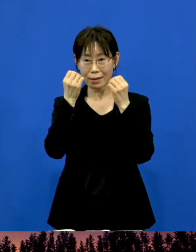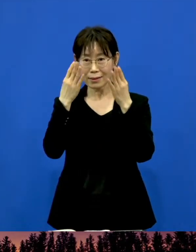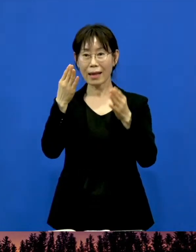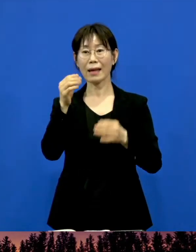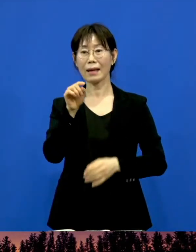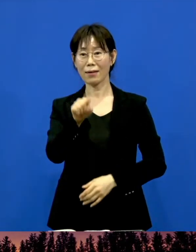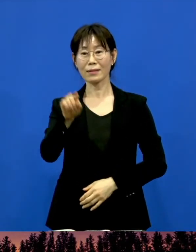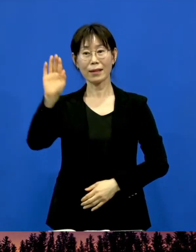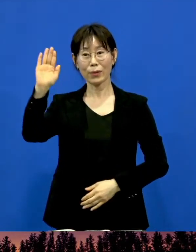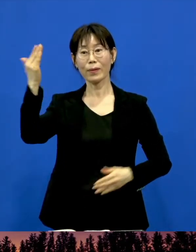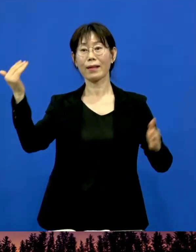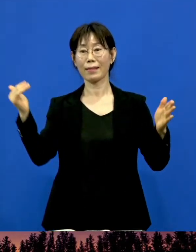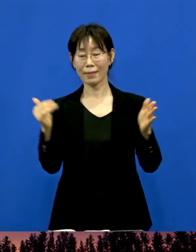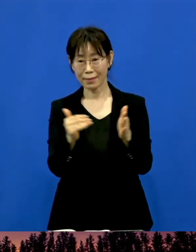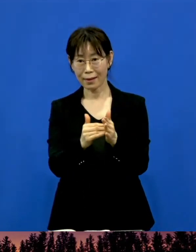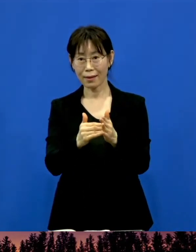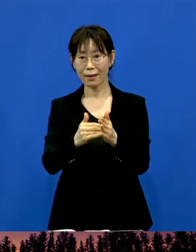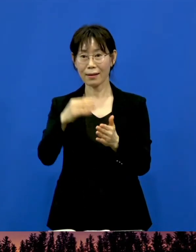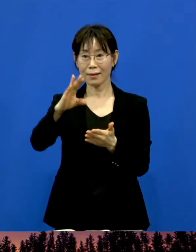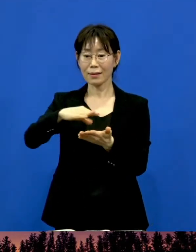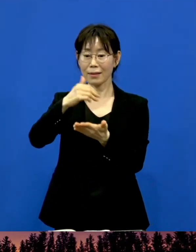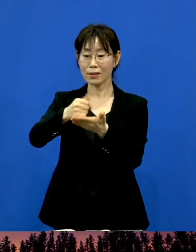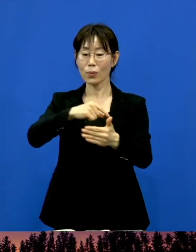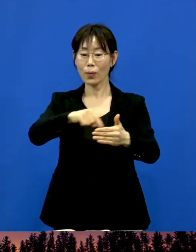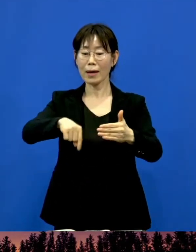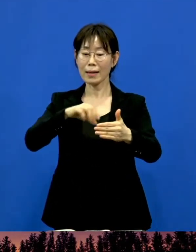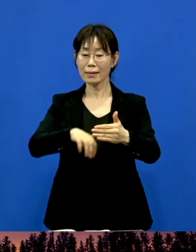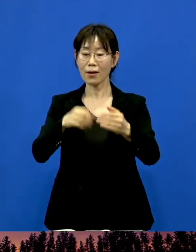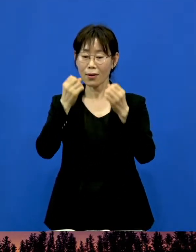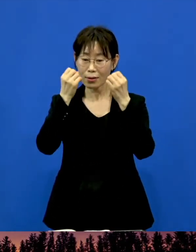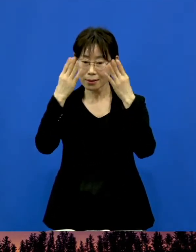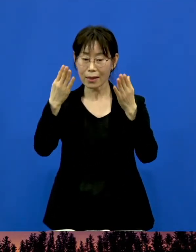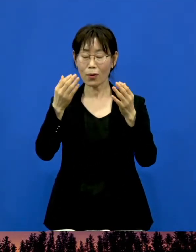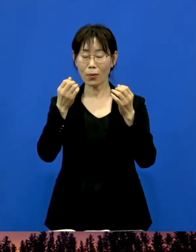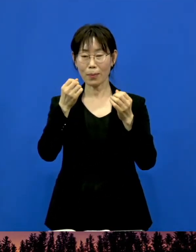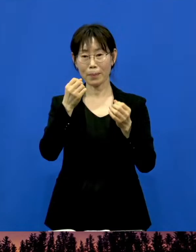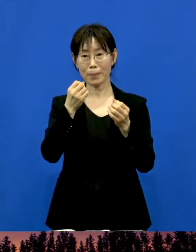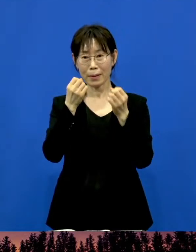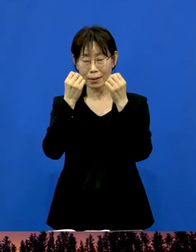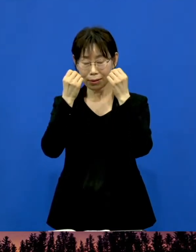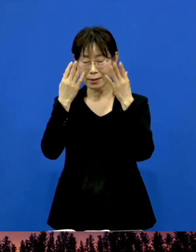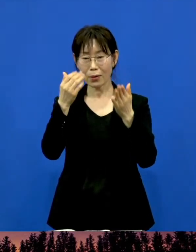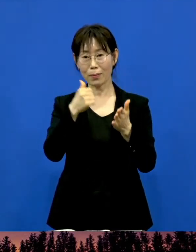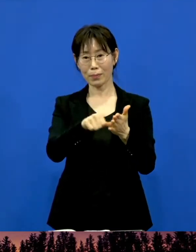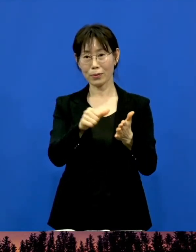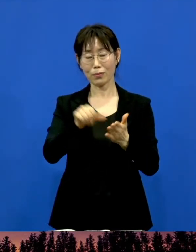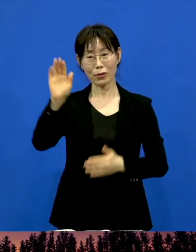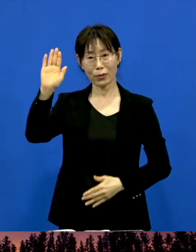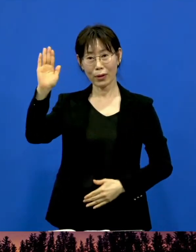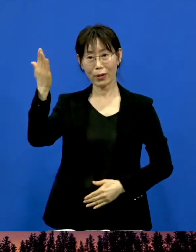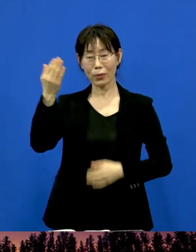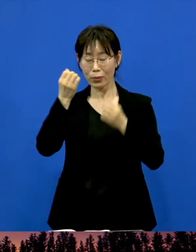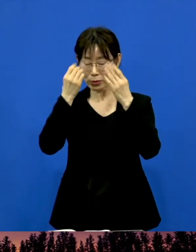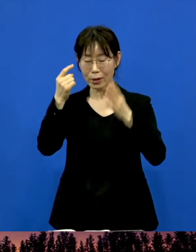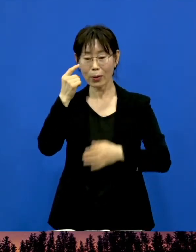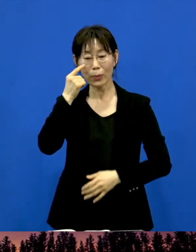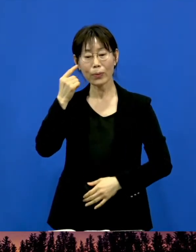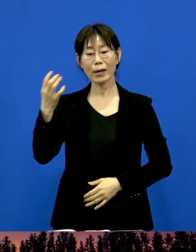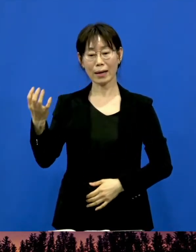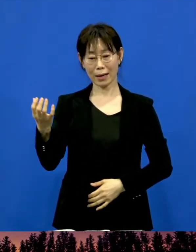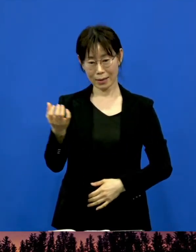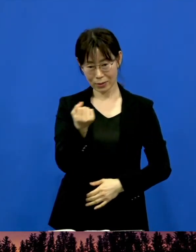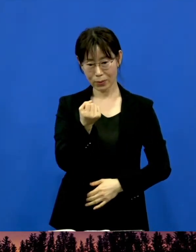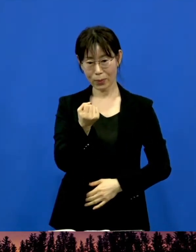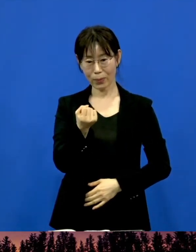여러분, 우리 자신이 그리스도 안에서 새로운 피조물이 되고, 새로운 피조물이 되면 새로운 안목을 가지게 되고,